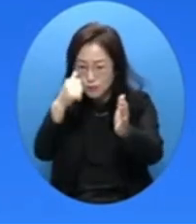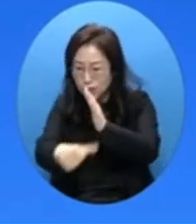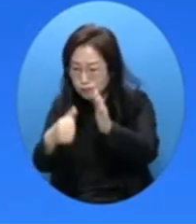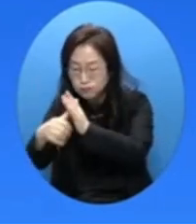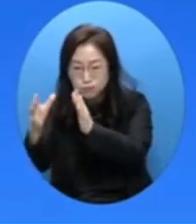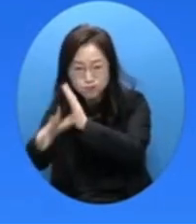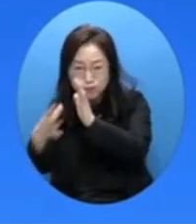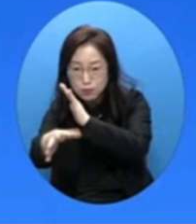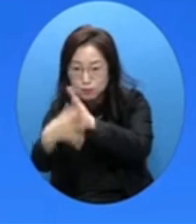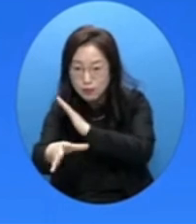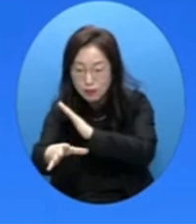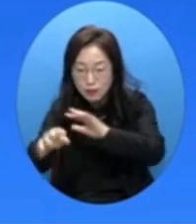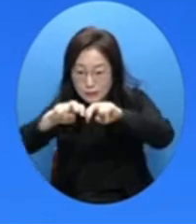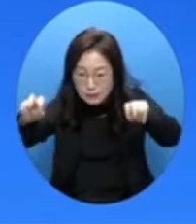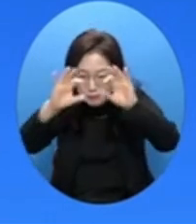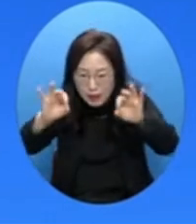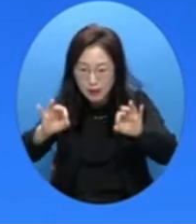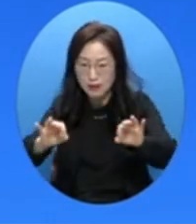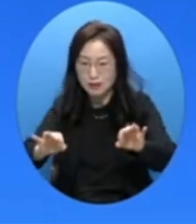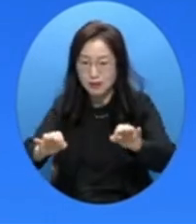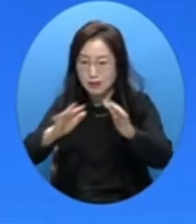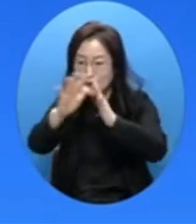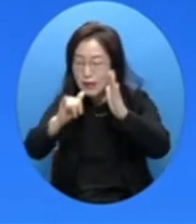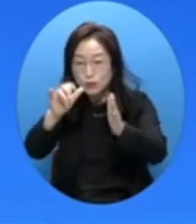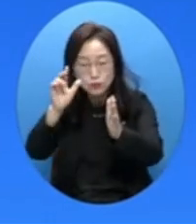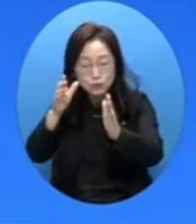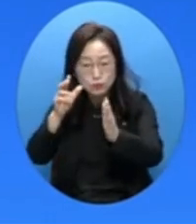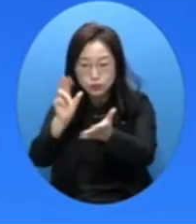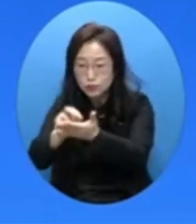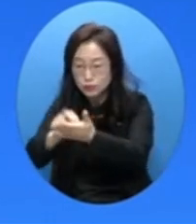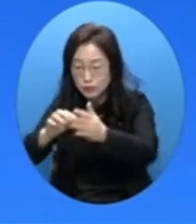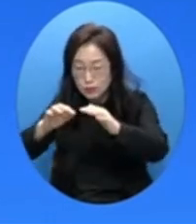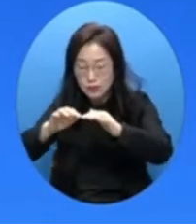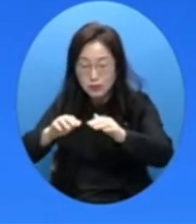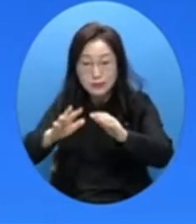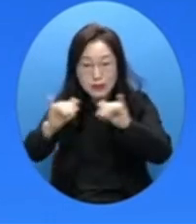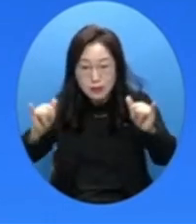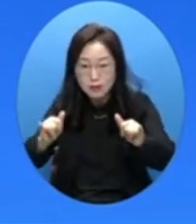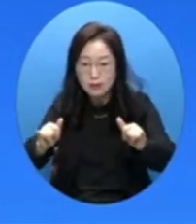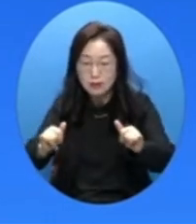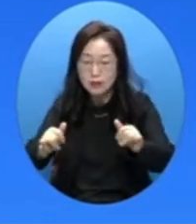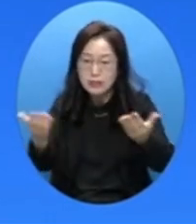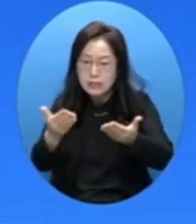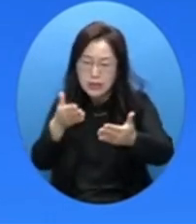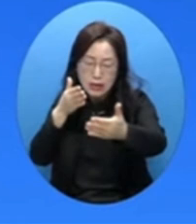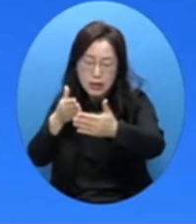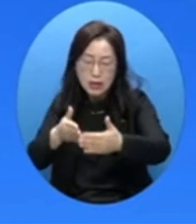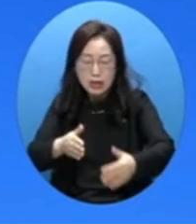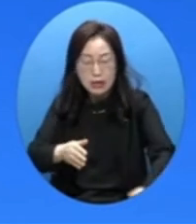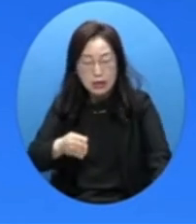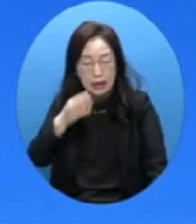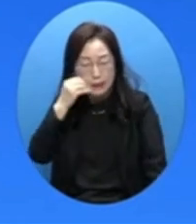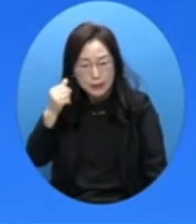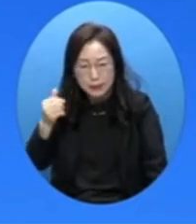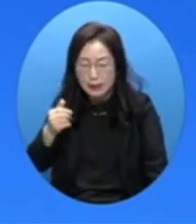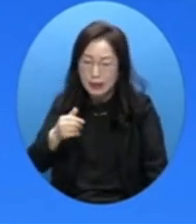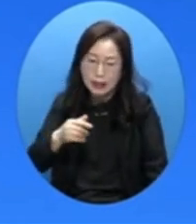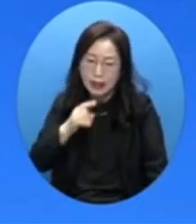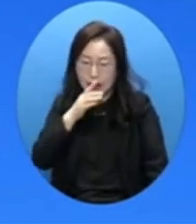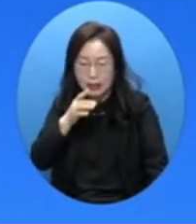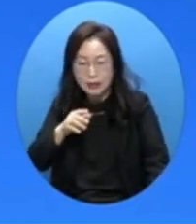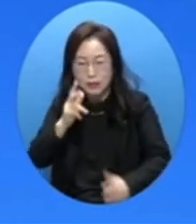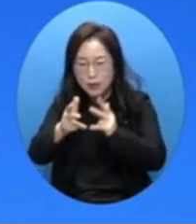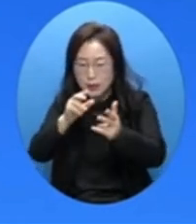무리를 일으키는 사람, 가정에 늘 문제가 있는 사람, 직장에 나가서 제대로 적응하지 못하는 사람들은 다 마음에 병이 든